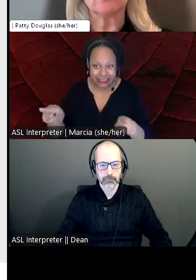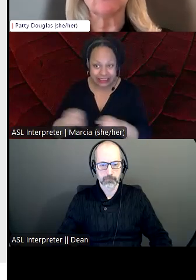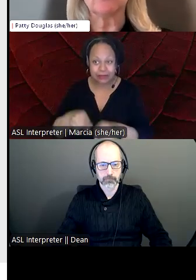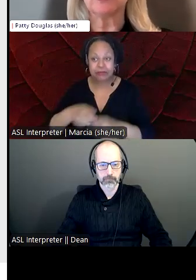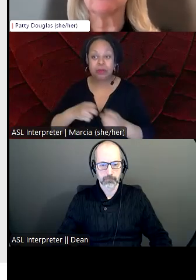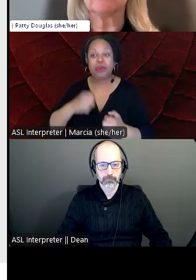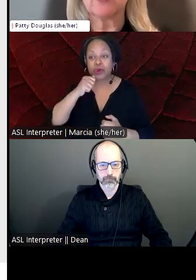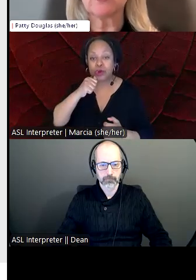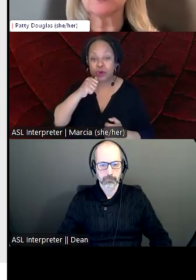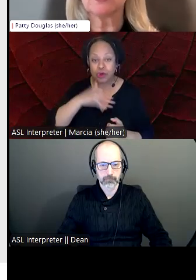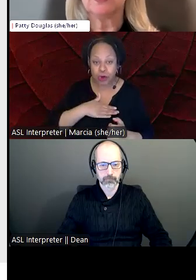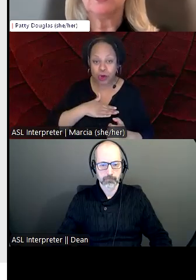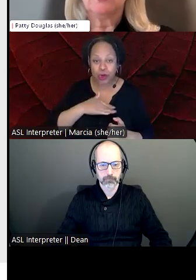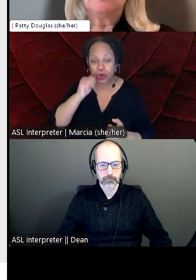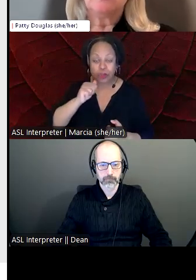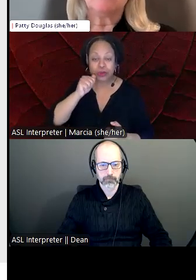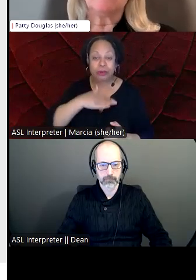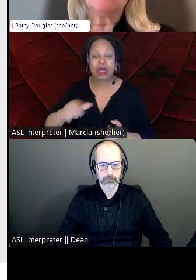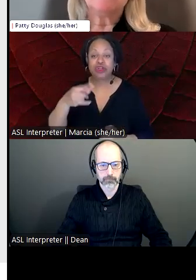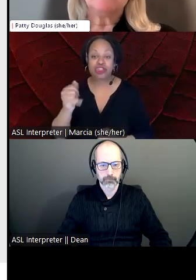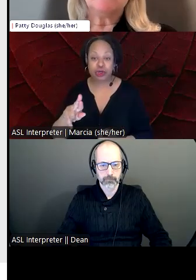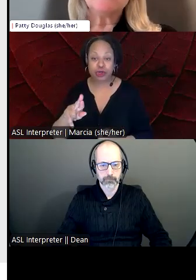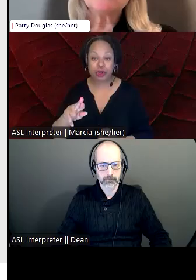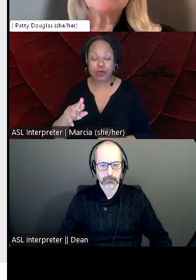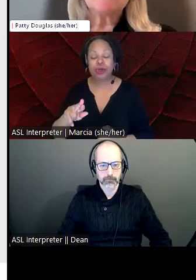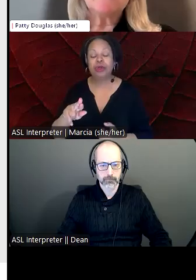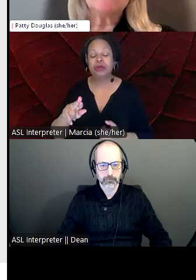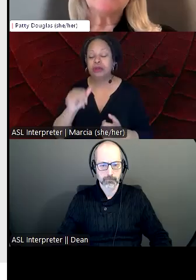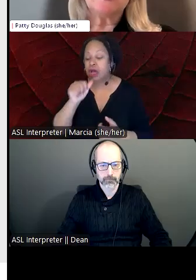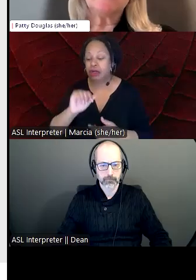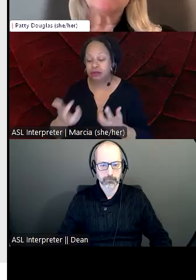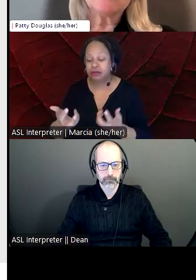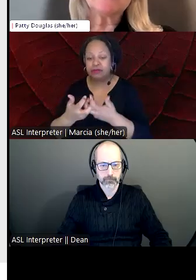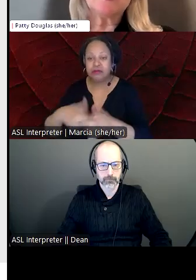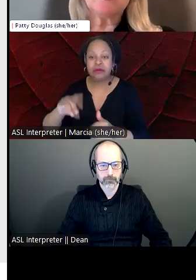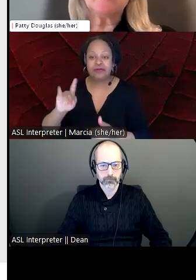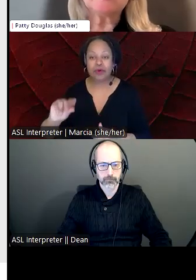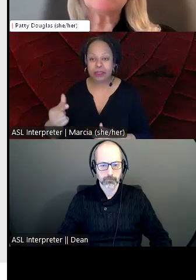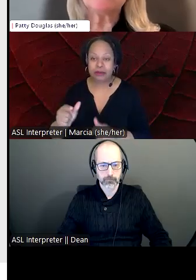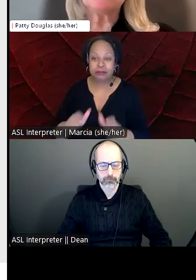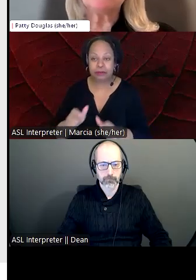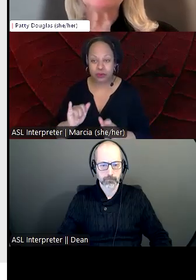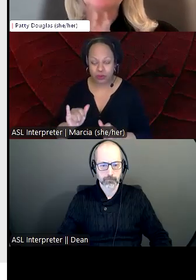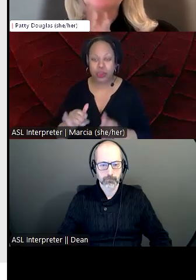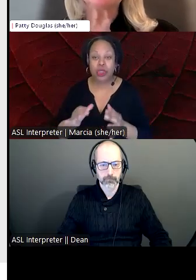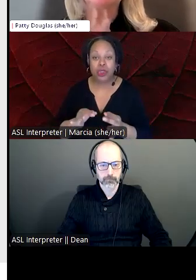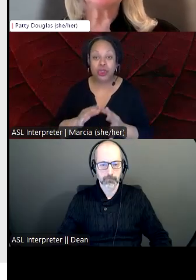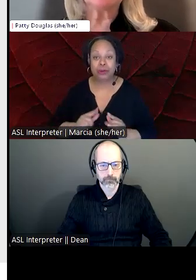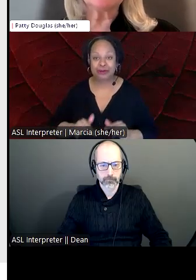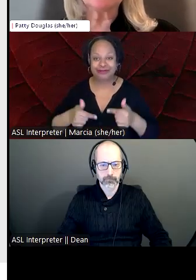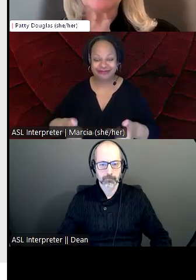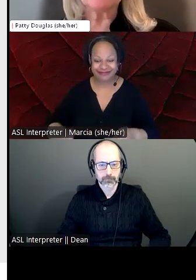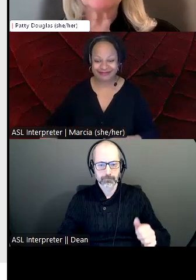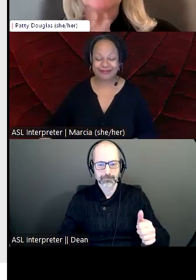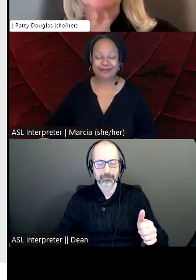C'est le cas pour également les jeunes, les femmes et d'autres personnes qui ne se conforment pas au genre. La plupart des personnes